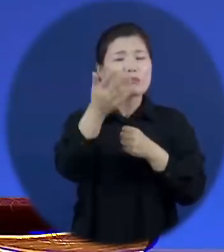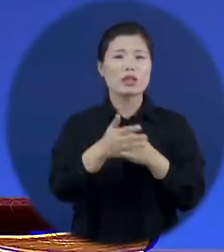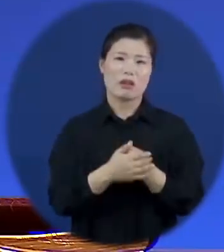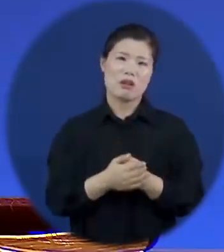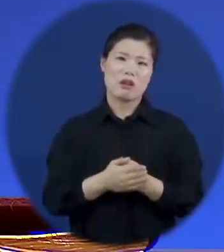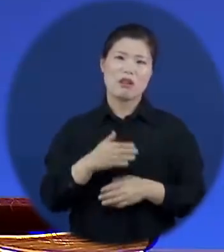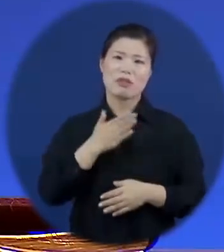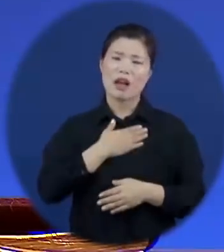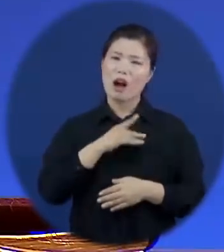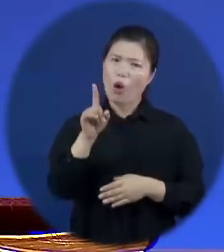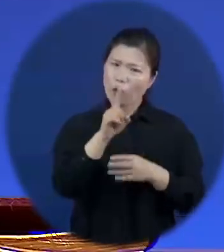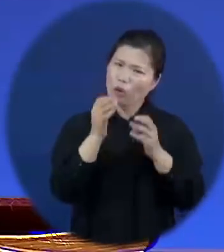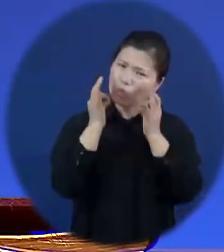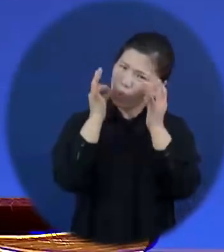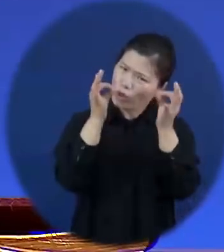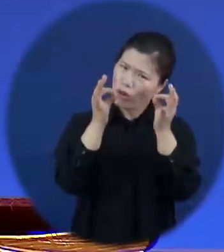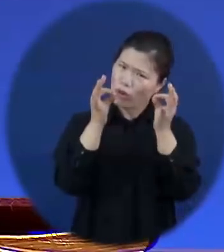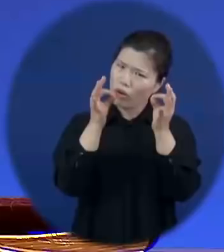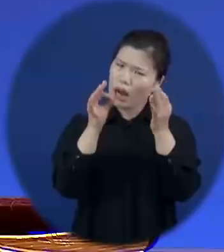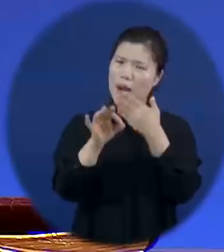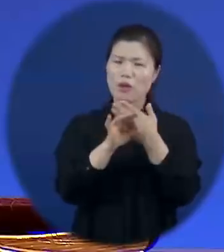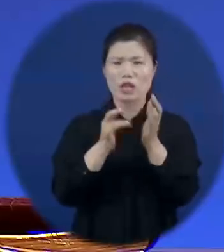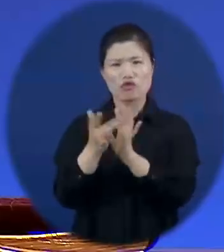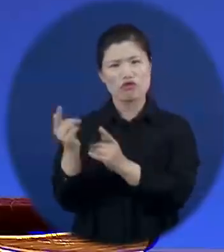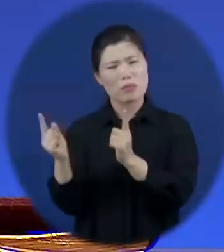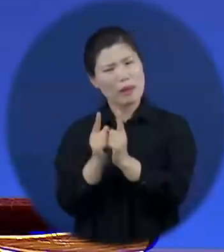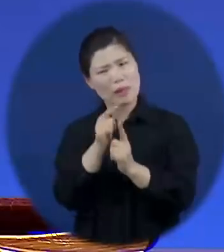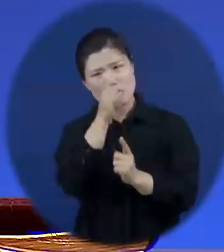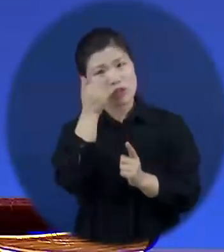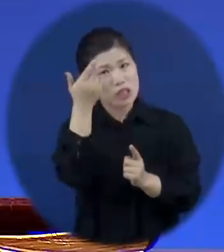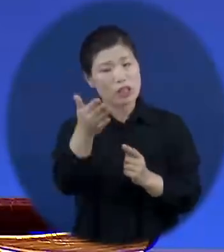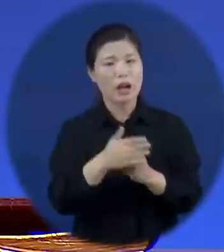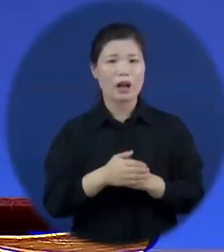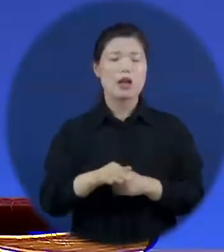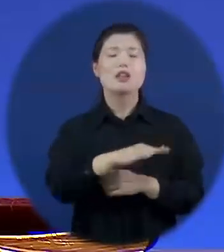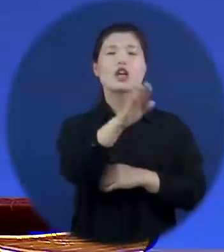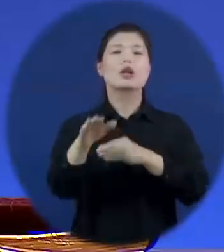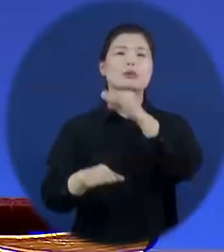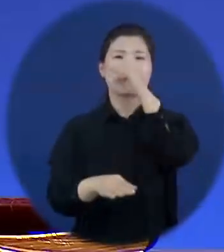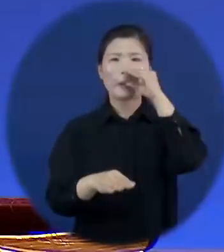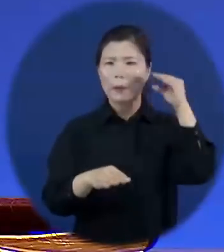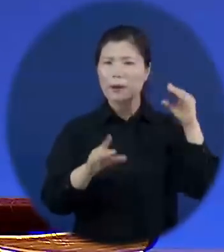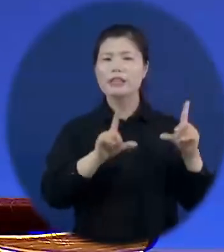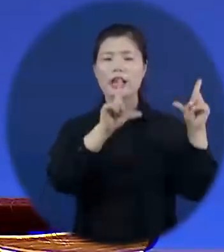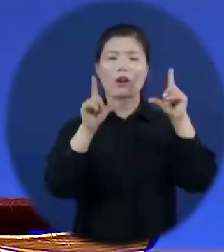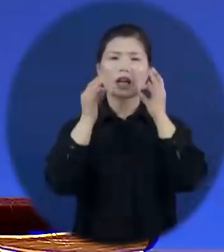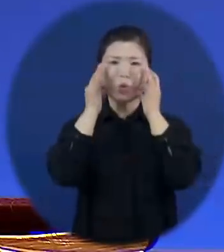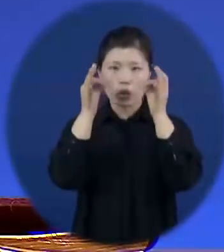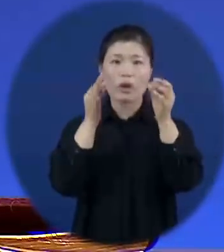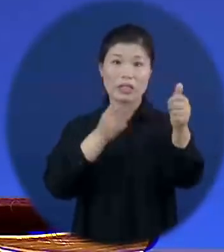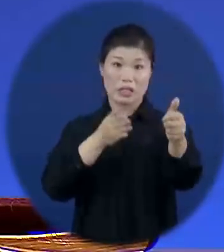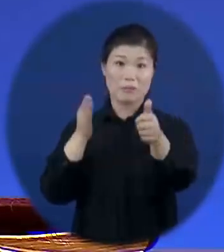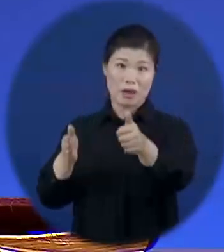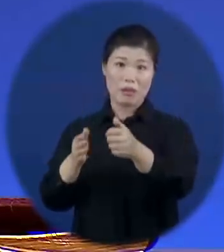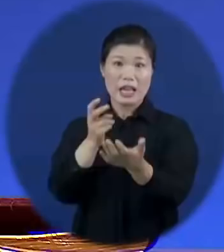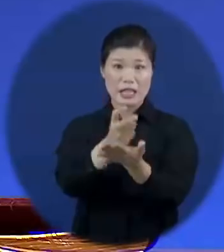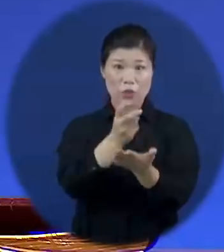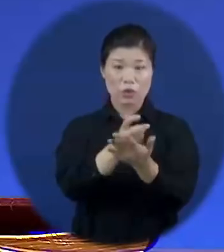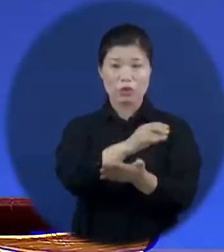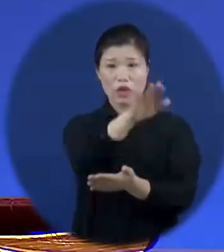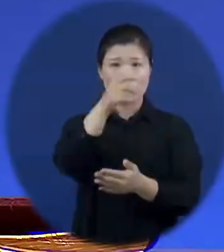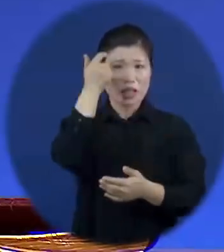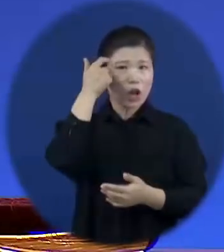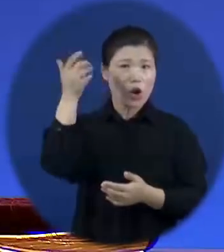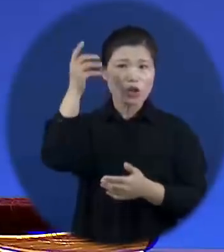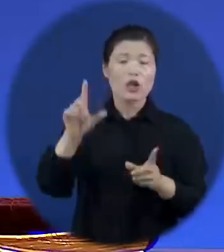내가 어떤 노력을 해야 예수님을 만날 수 있을까? 여러분, 경건 생활에 노력을 하셔야 됩니다. 제도적인 교회에서